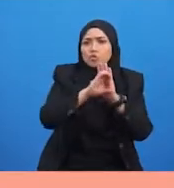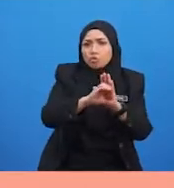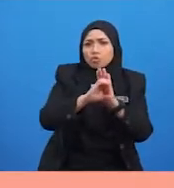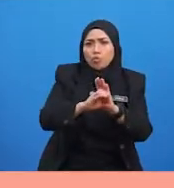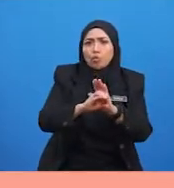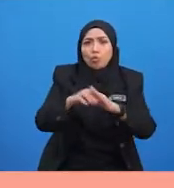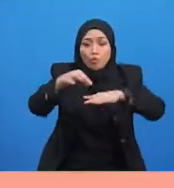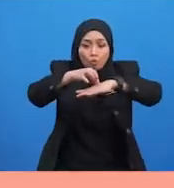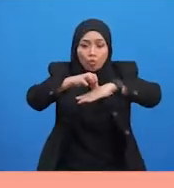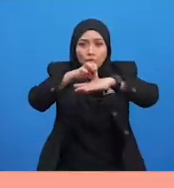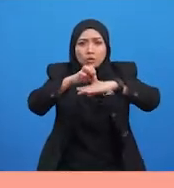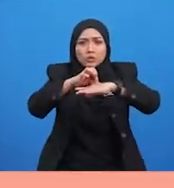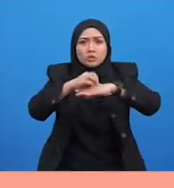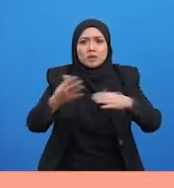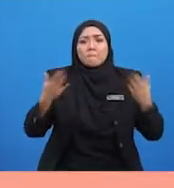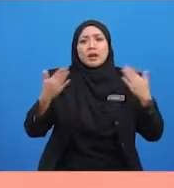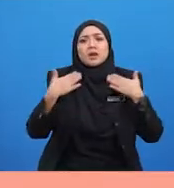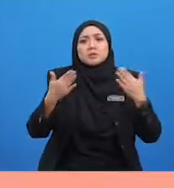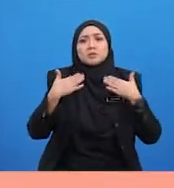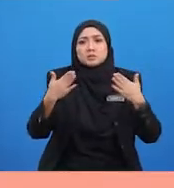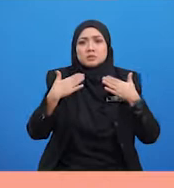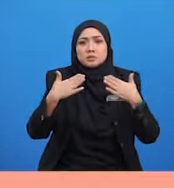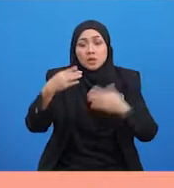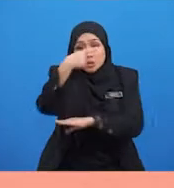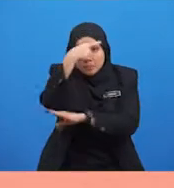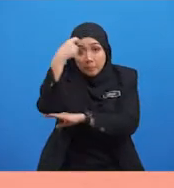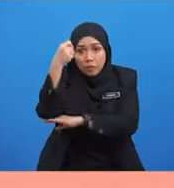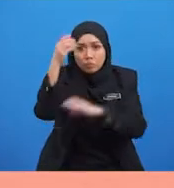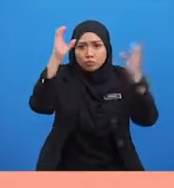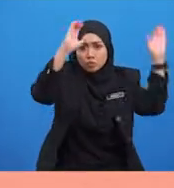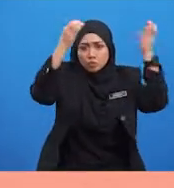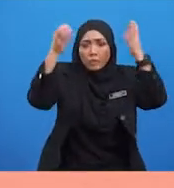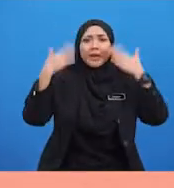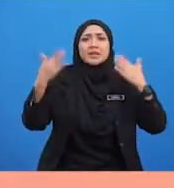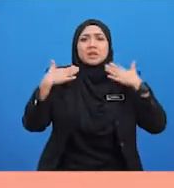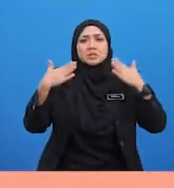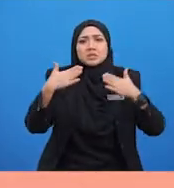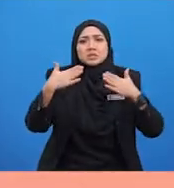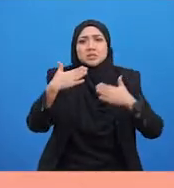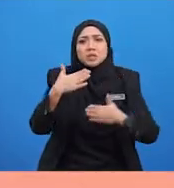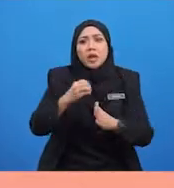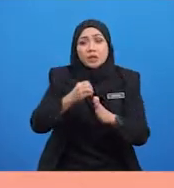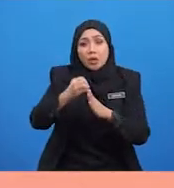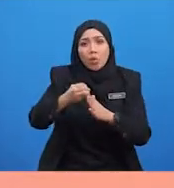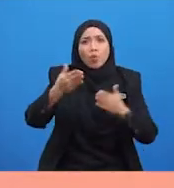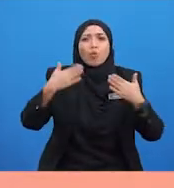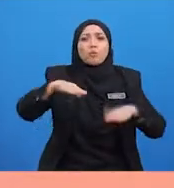menjadi panas kerana cuaca panas atau demam, tubuh badan akan